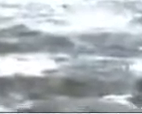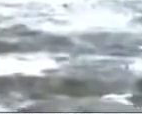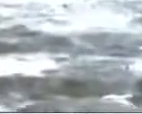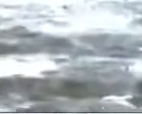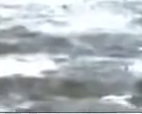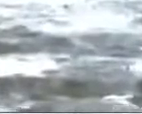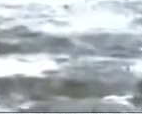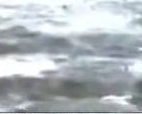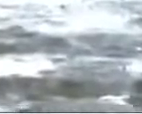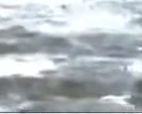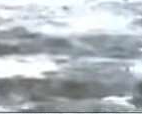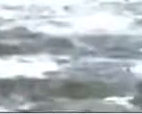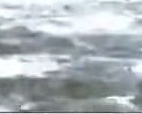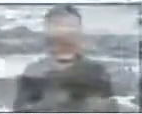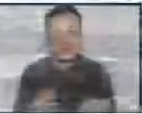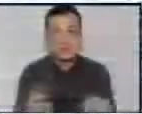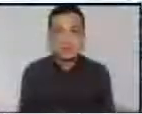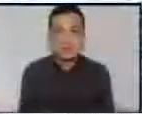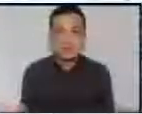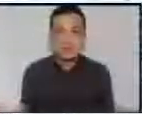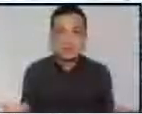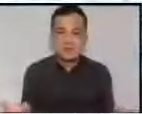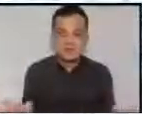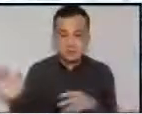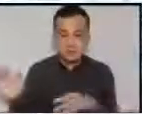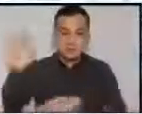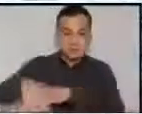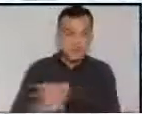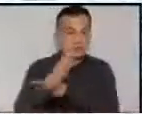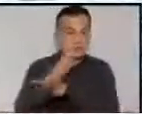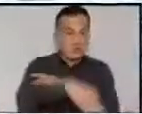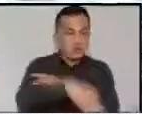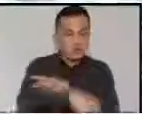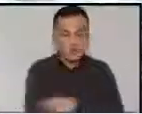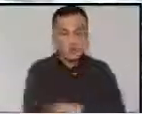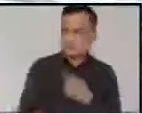dito. Kasi dito ang namin, hanap buhay.